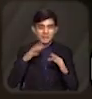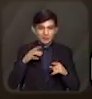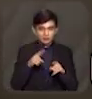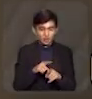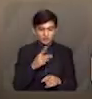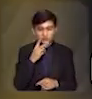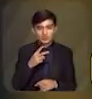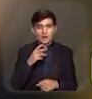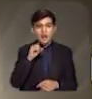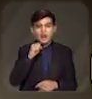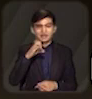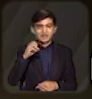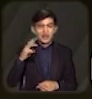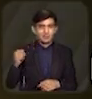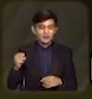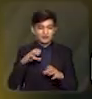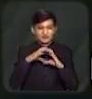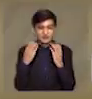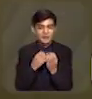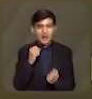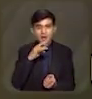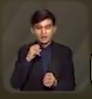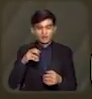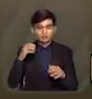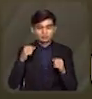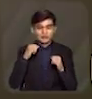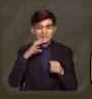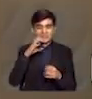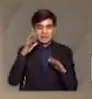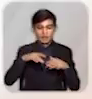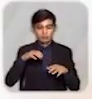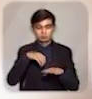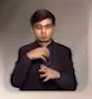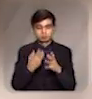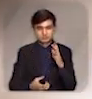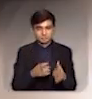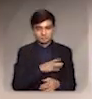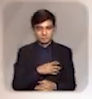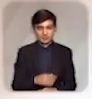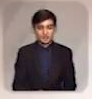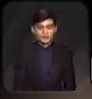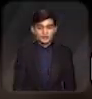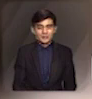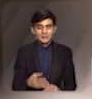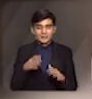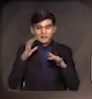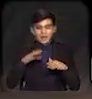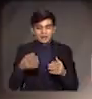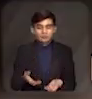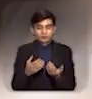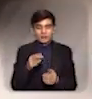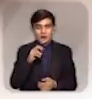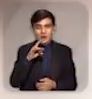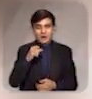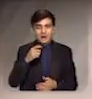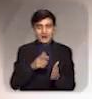Астана арена шатырына үйілген қар спортшы жаттығып жатқан сәтте опырылып түскен. Қапайым снег. Ал бұл Қарағандыдағы